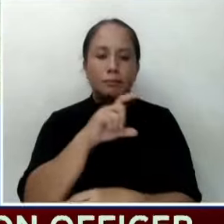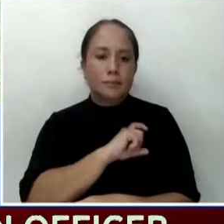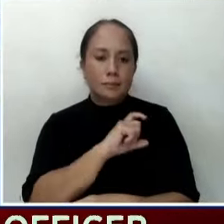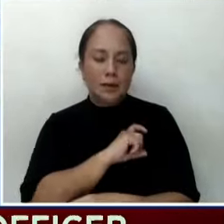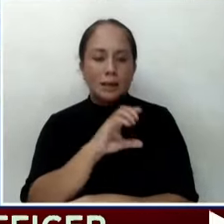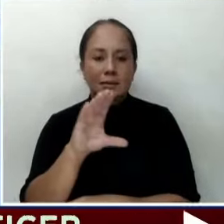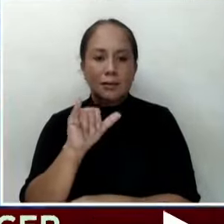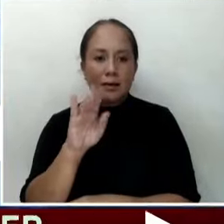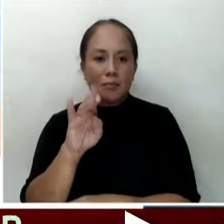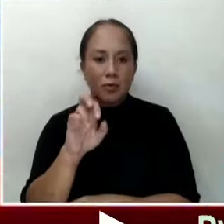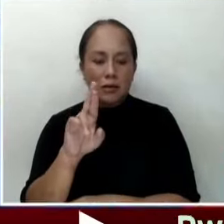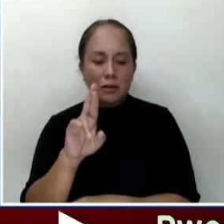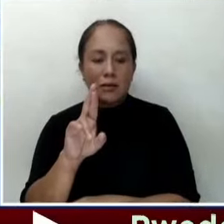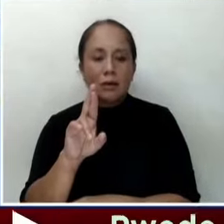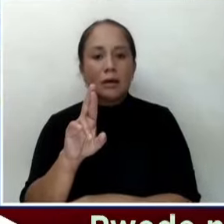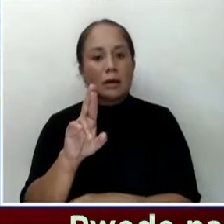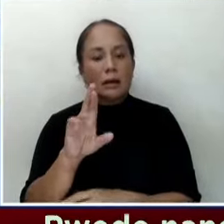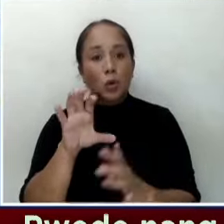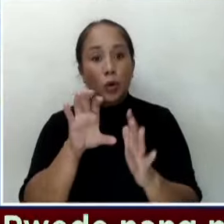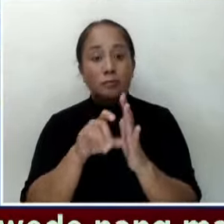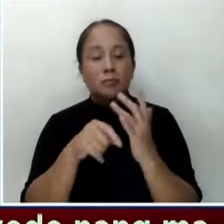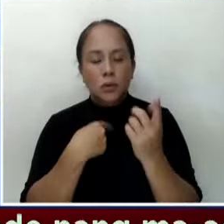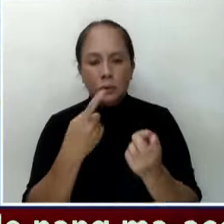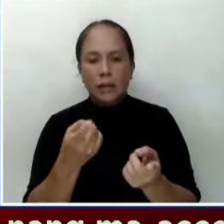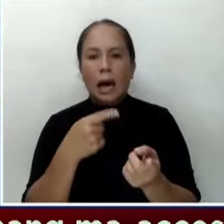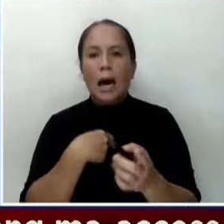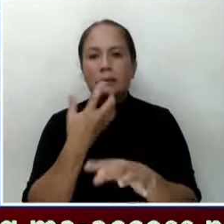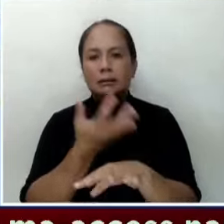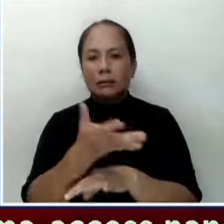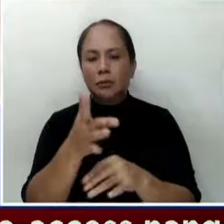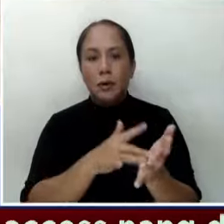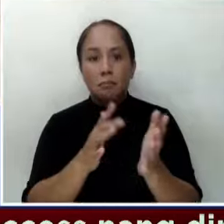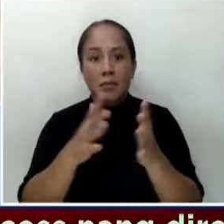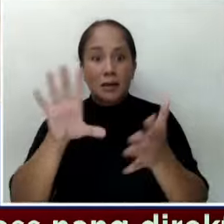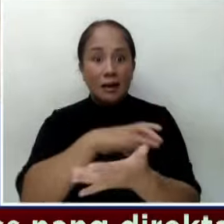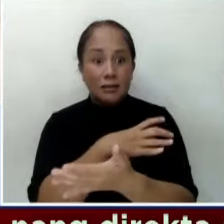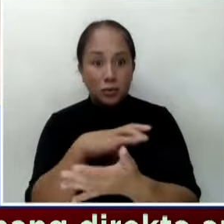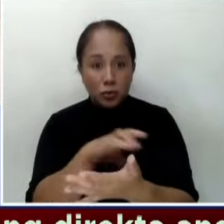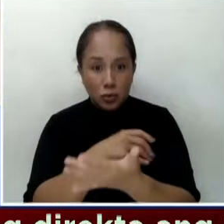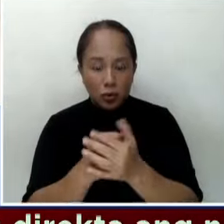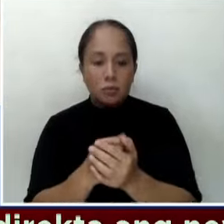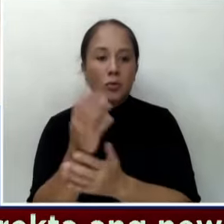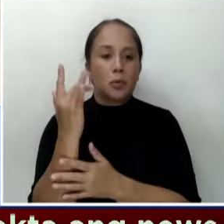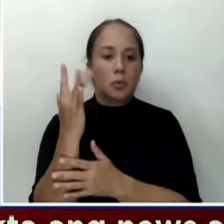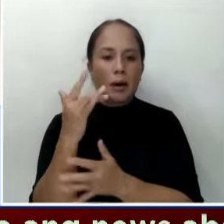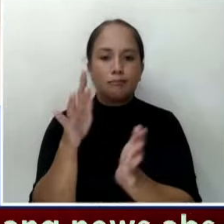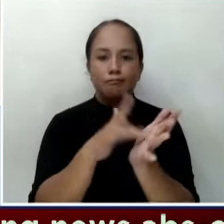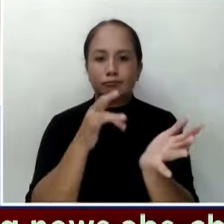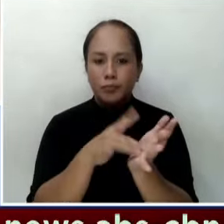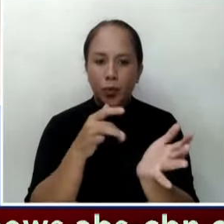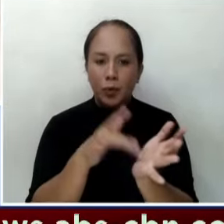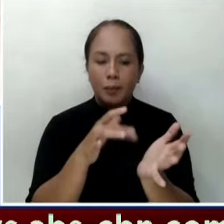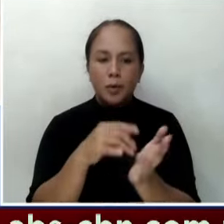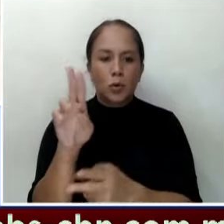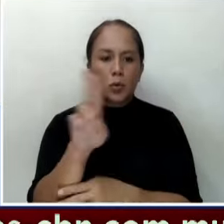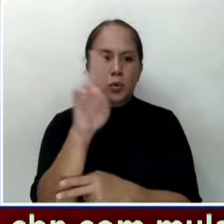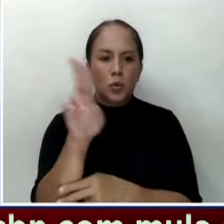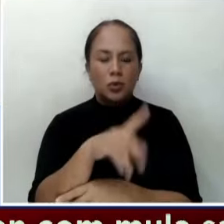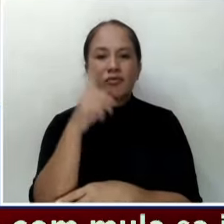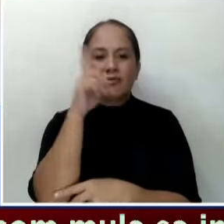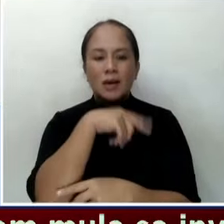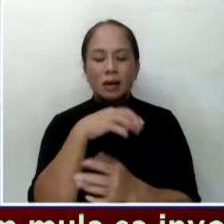Group, ginagamit umano ng mga scammer ang pagkakataon na may mga malalaking concert kung saan sasamantalahin nila ang paggamit ng mga dummy account